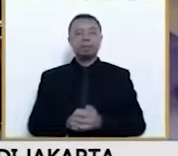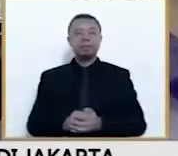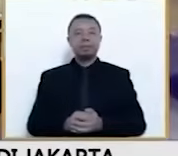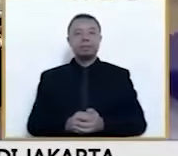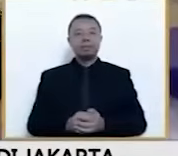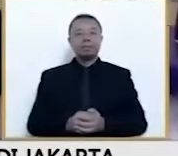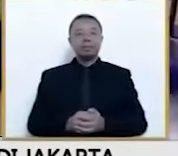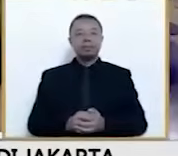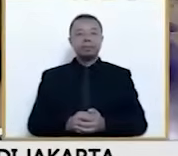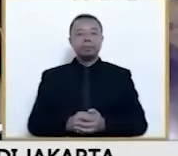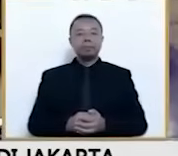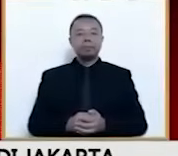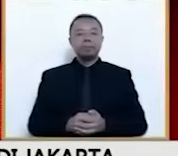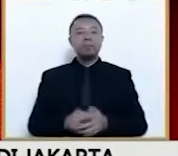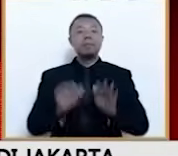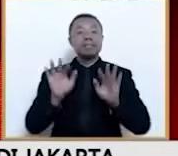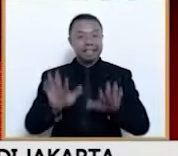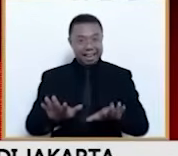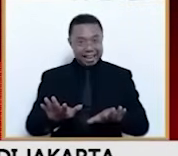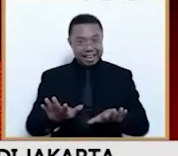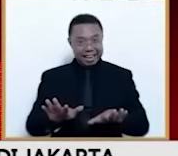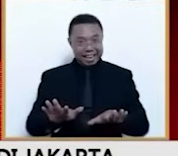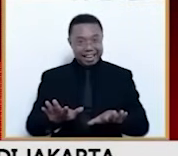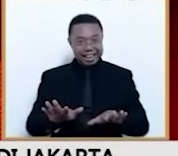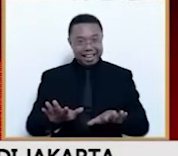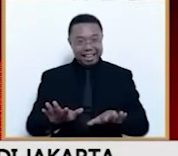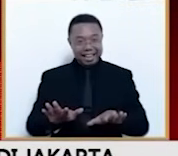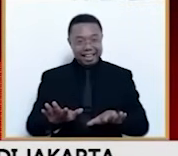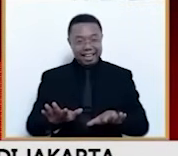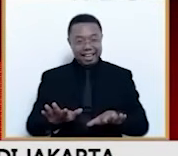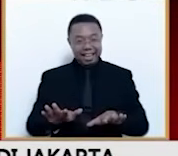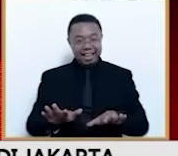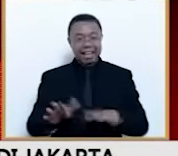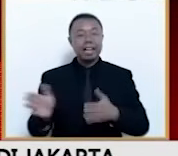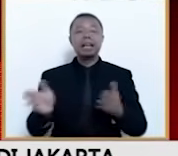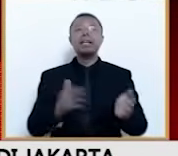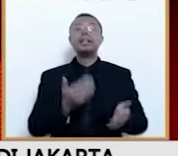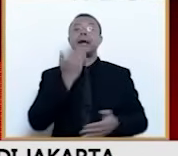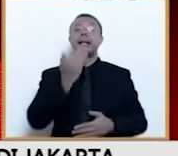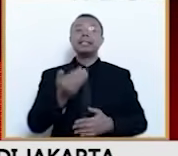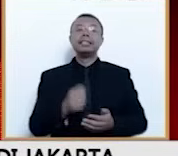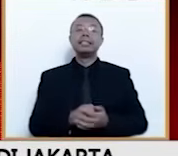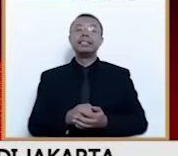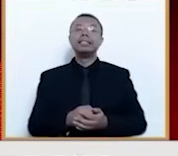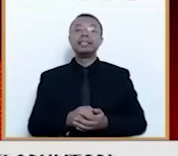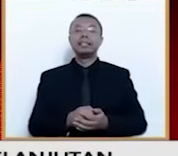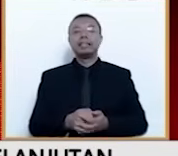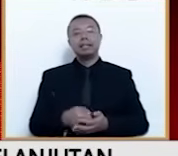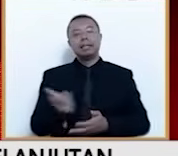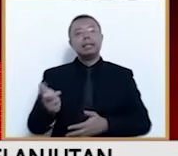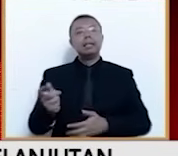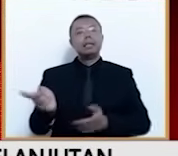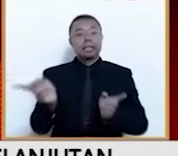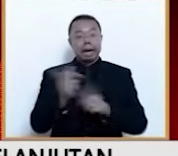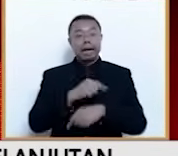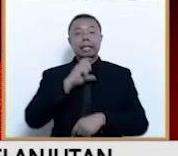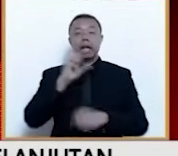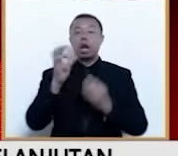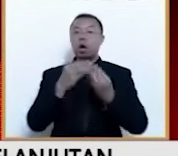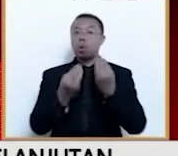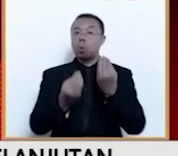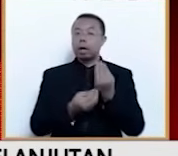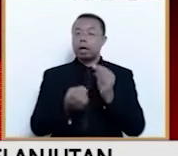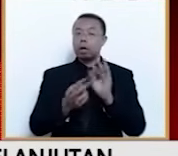kita lanjutkan. Mohon kesepakatannya, Bapak Ibu. Terima kasih. Selanjutnya kami persilahkan calon